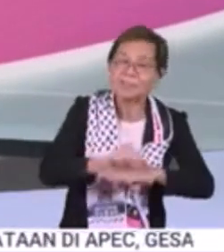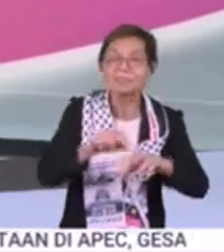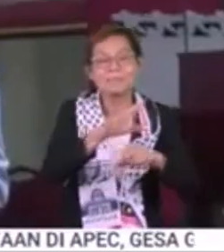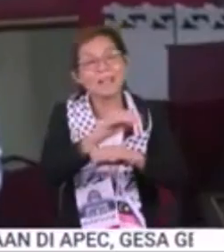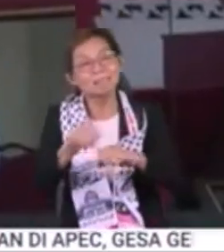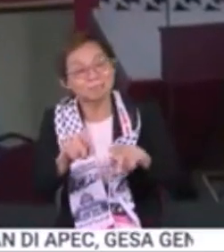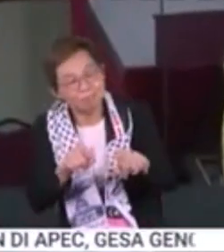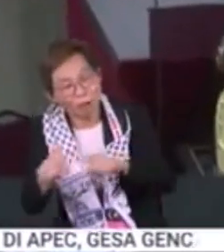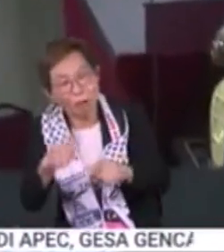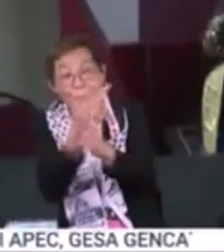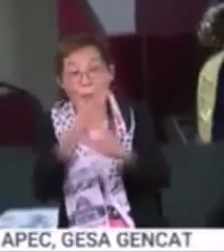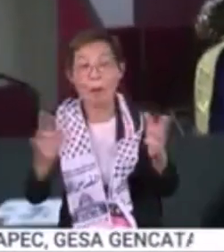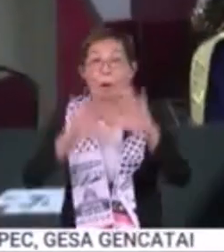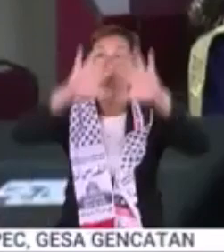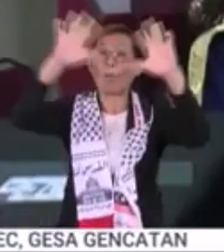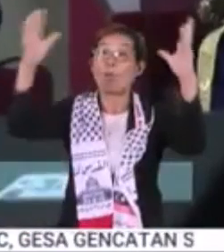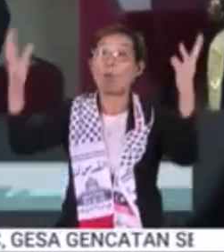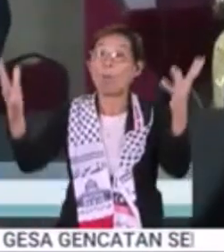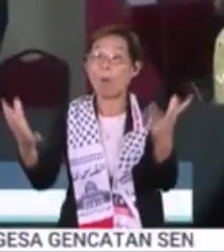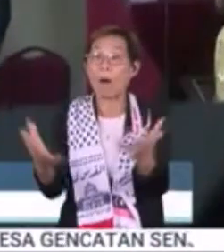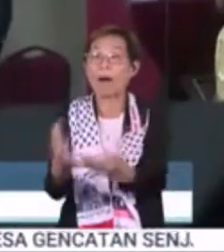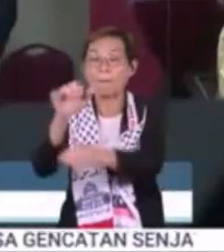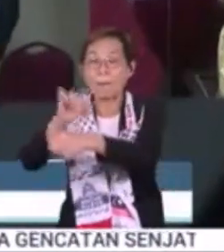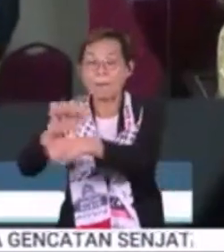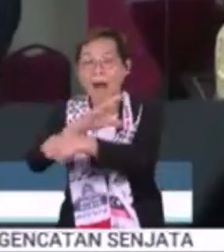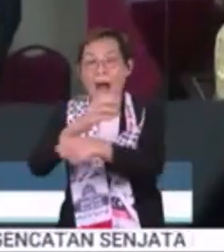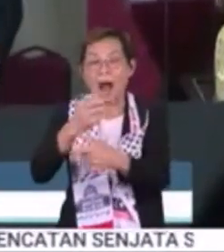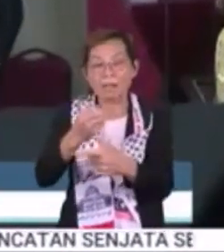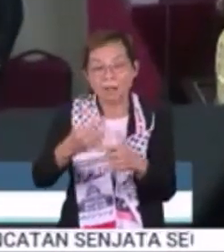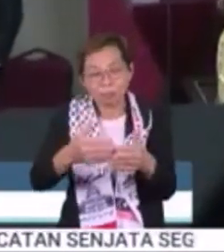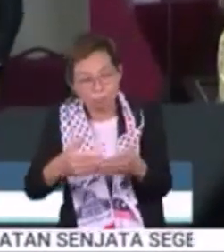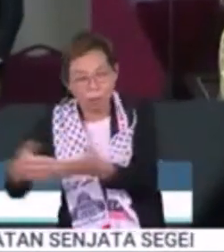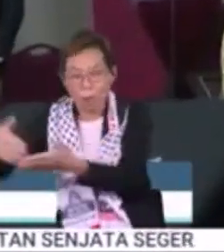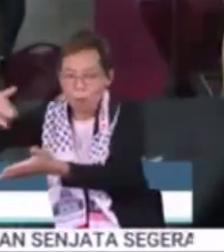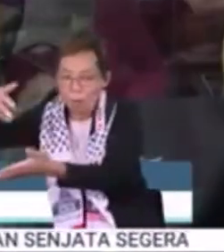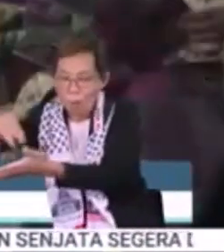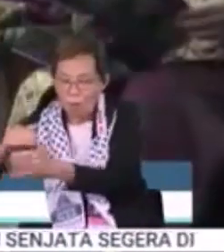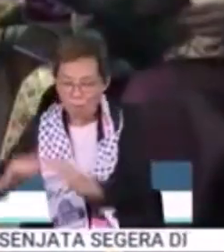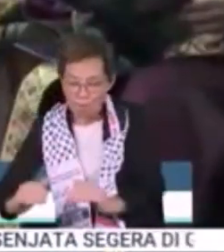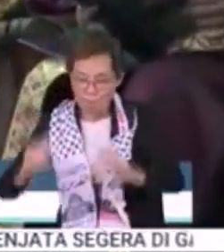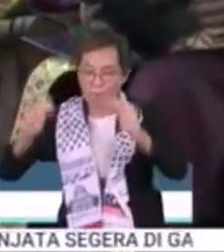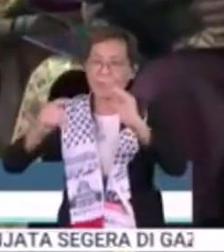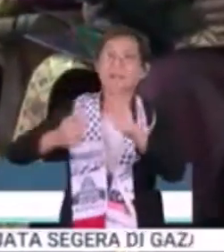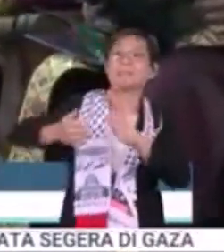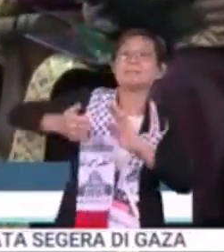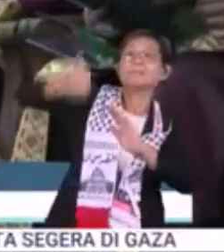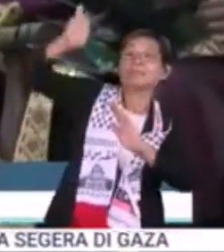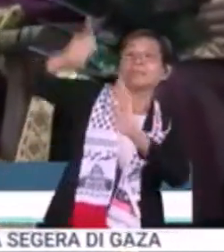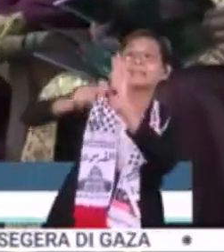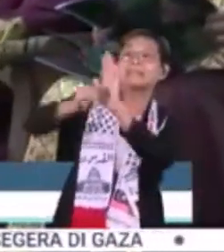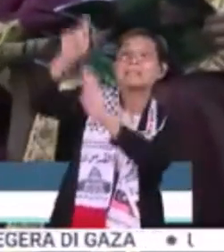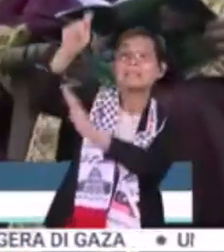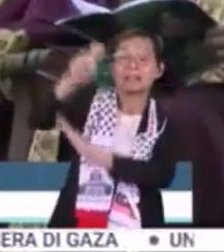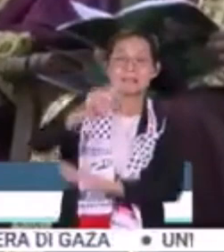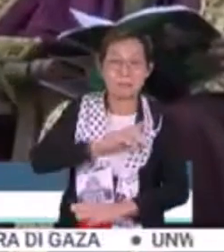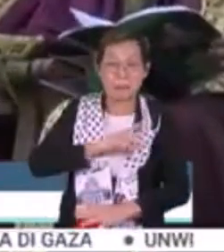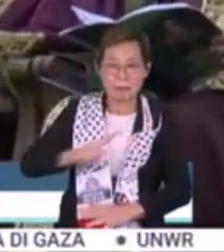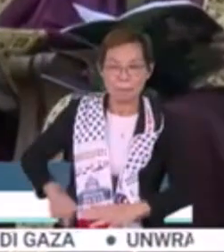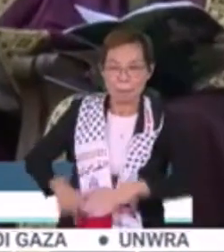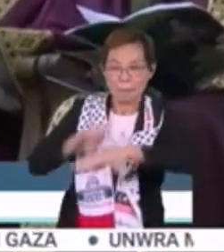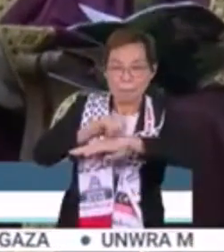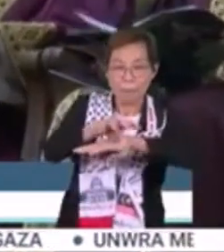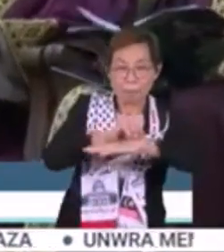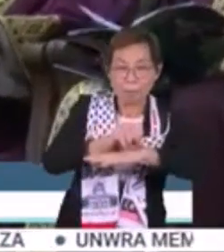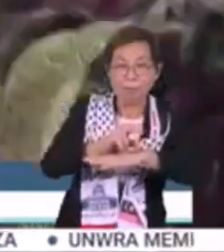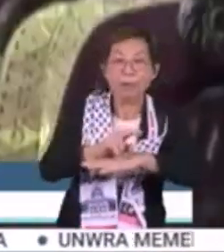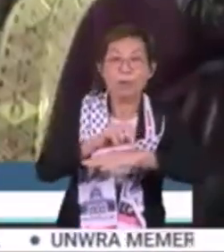sebagai persediaan menghadapi dunia pekerjaan atau mahu melanjutkan pengajian ke peringkat lebih tinggi. Baginda yang juga Kaunselor